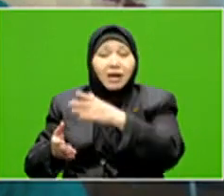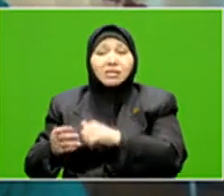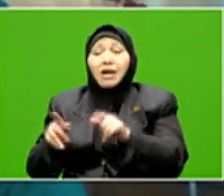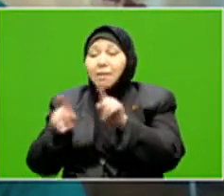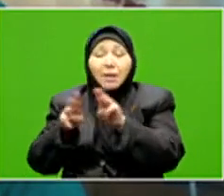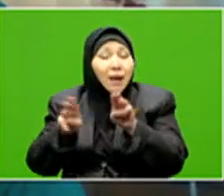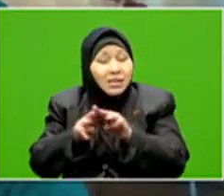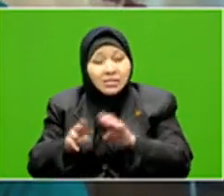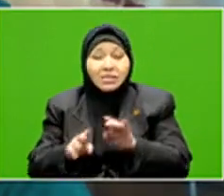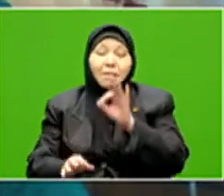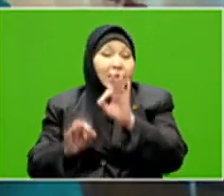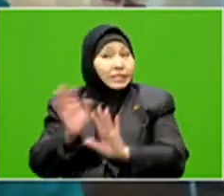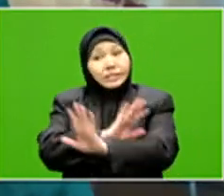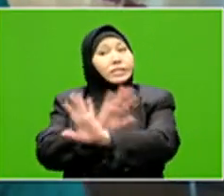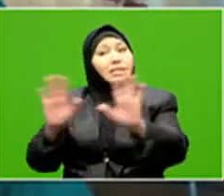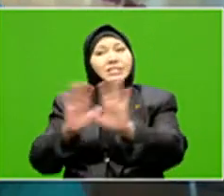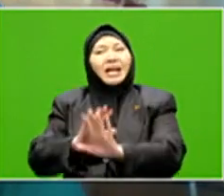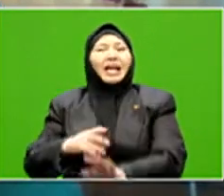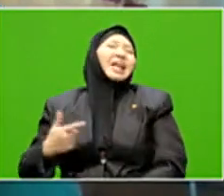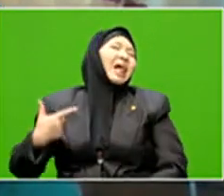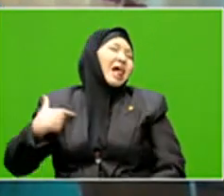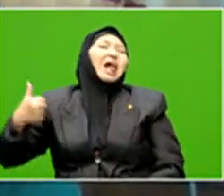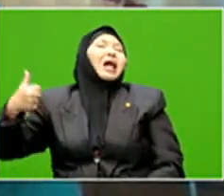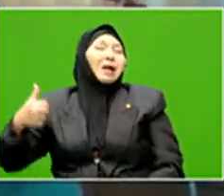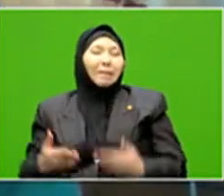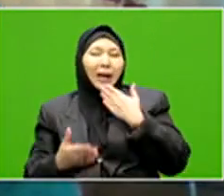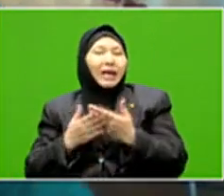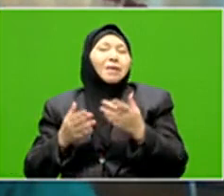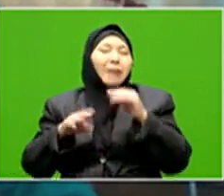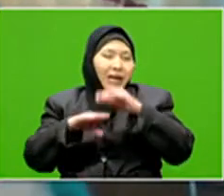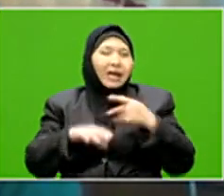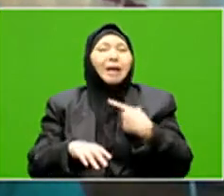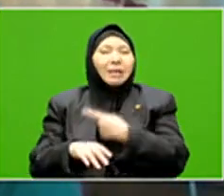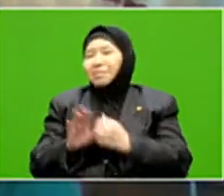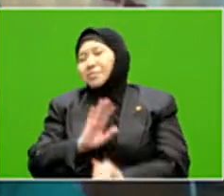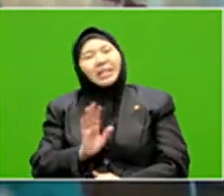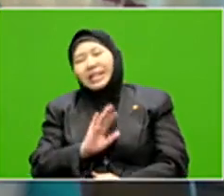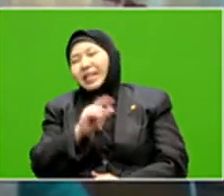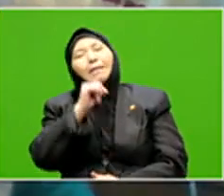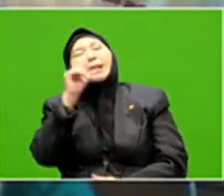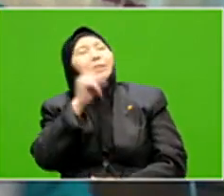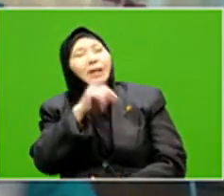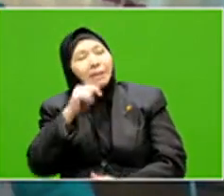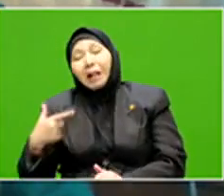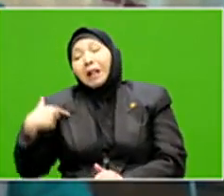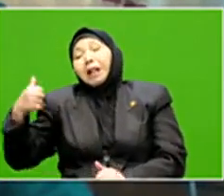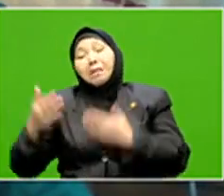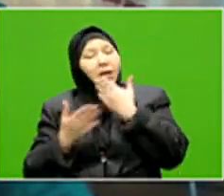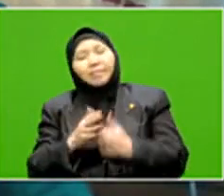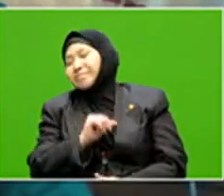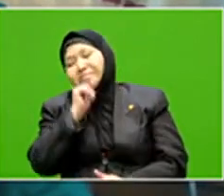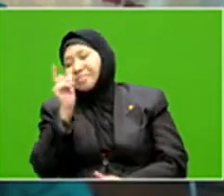macam seolah-olahnya jangan berlagak baiklah depan kami, dalam bahasa kita hari ini. Di mana dalam keadaan ini,